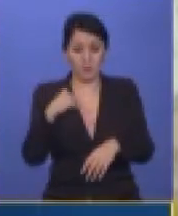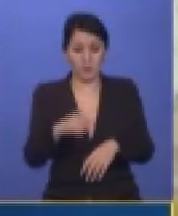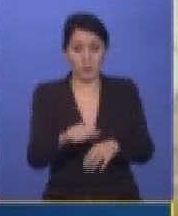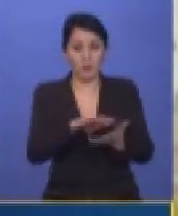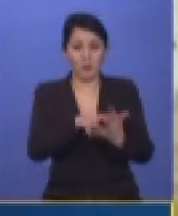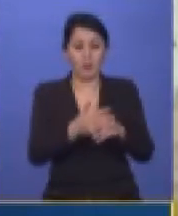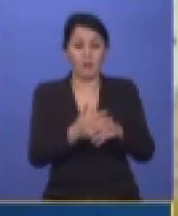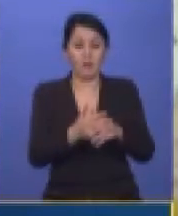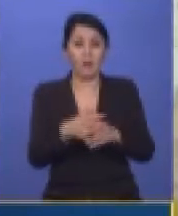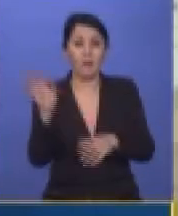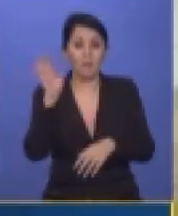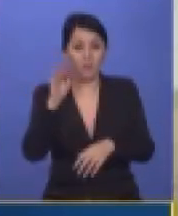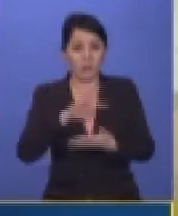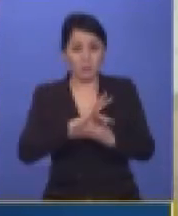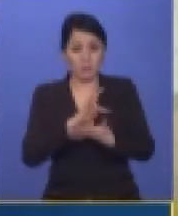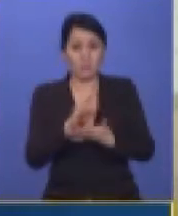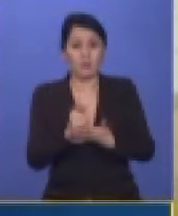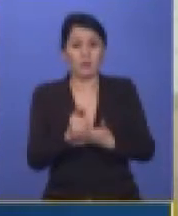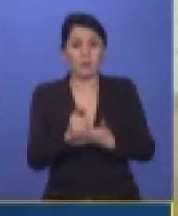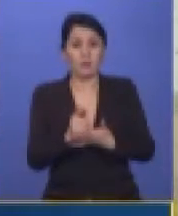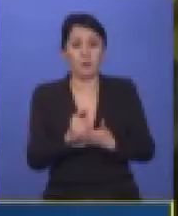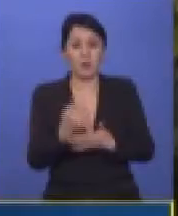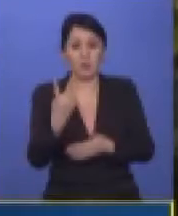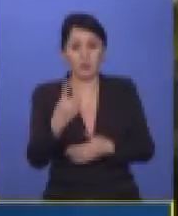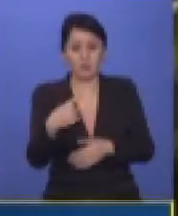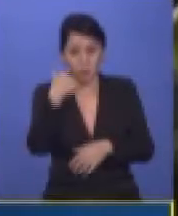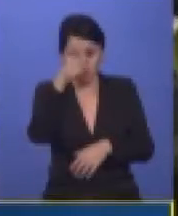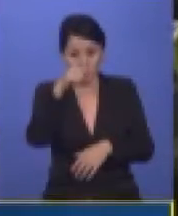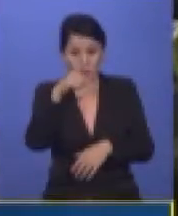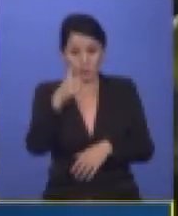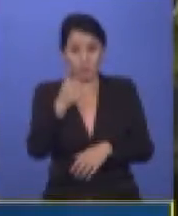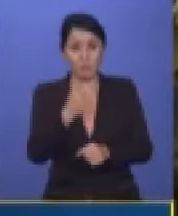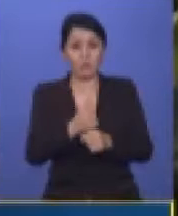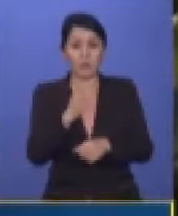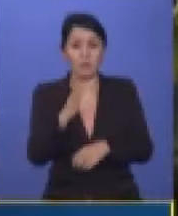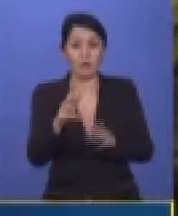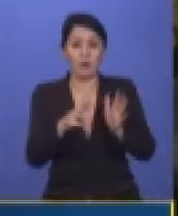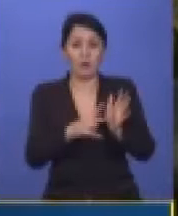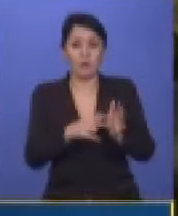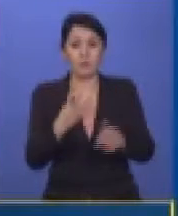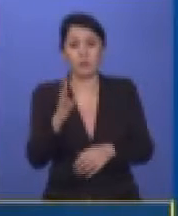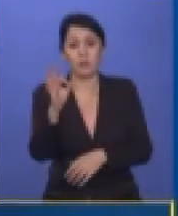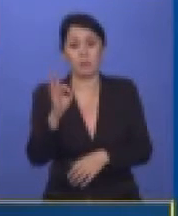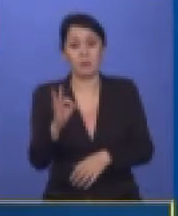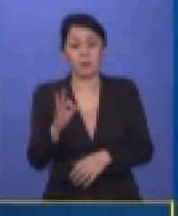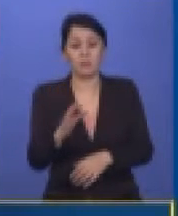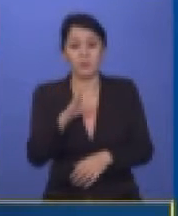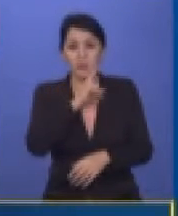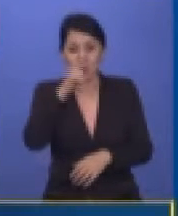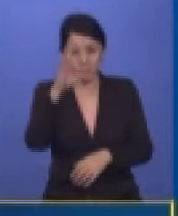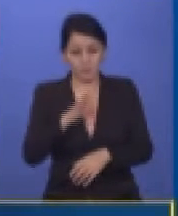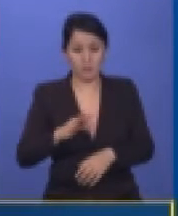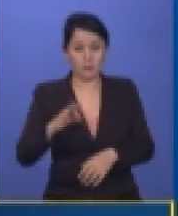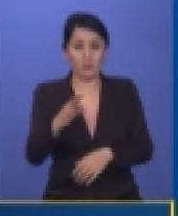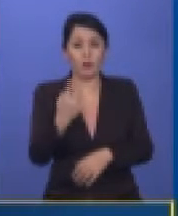сельского населения к централизованному водоснабжению на конец 2022 года составит 84%. В Северо-Казахстанской области